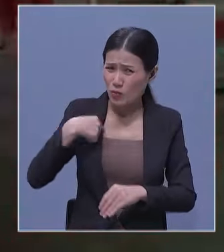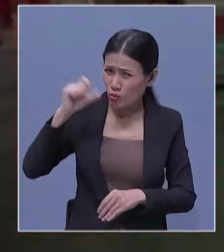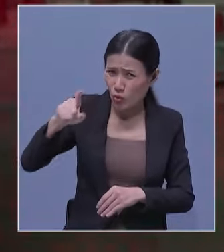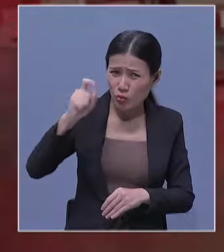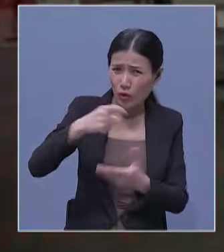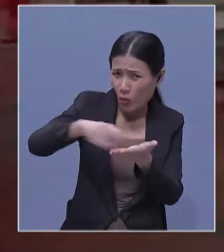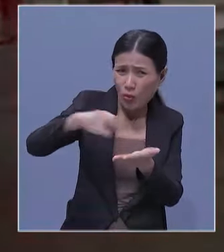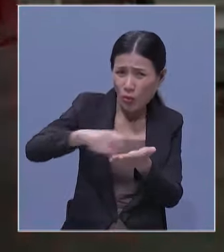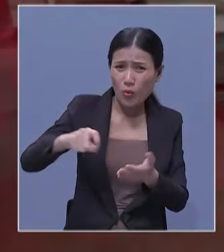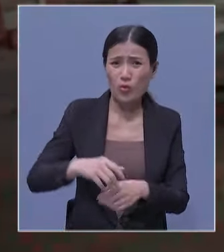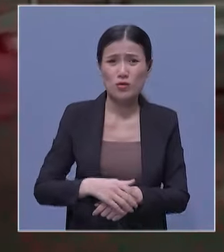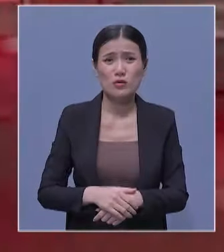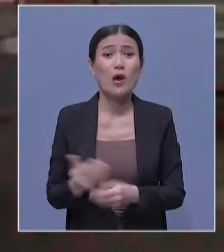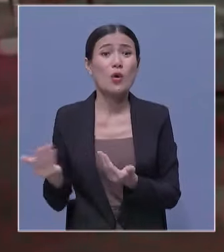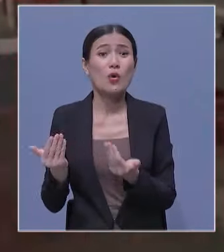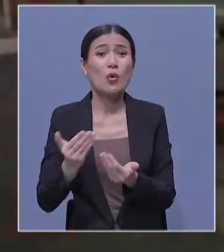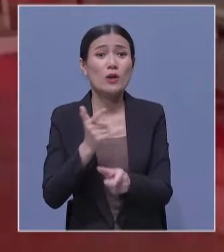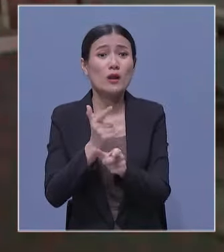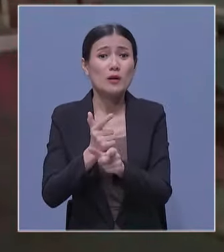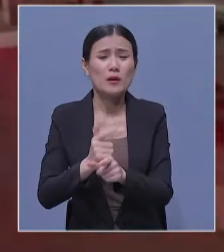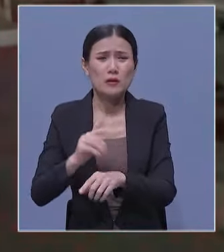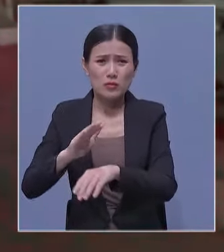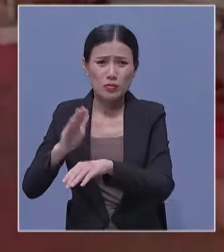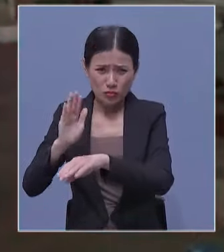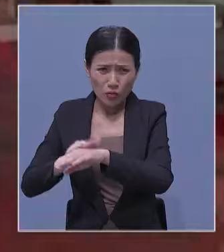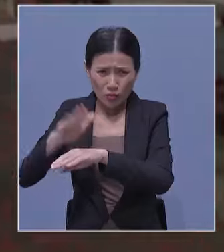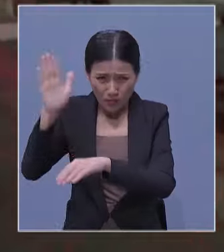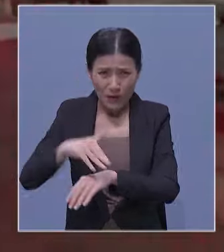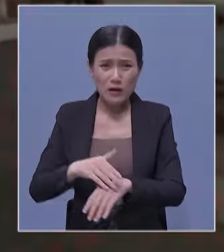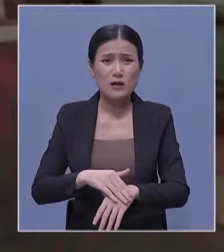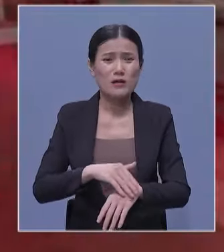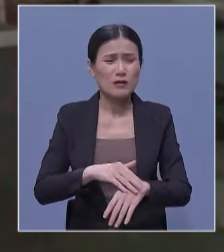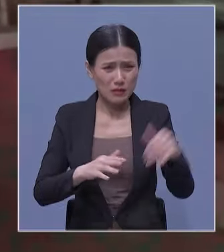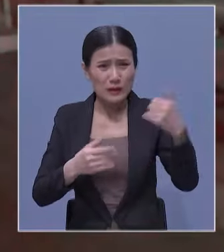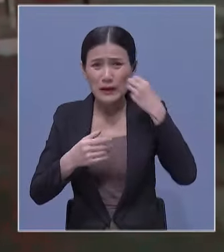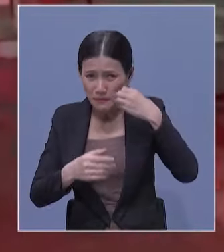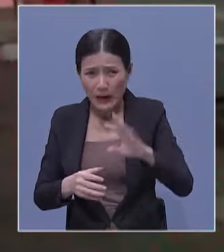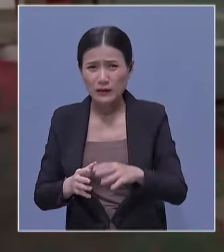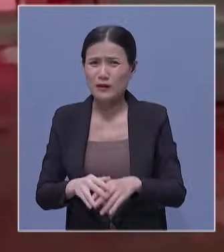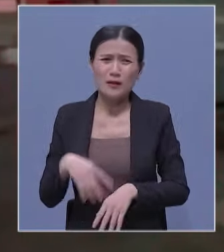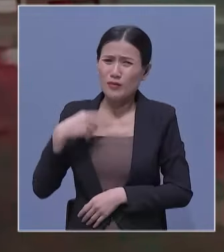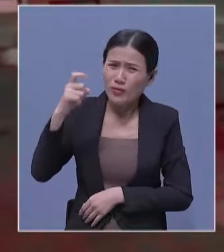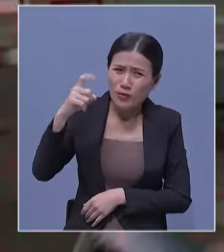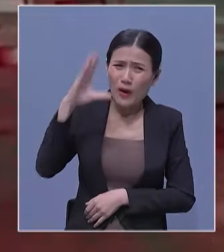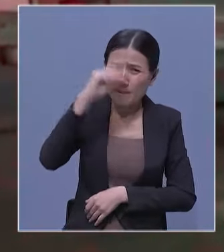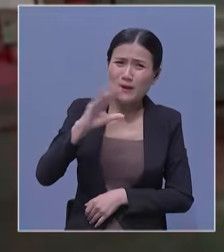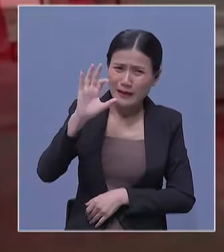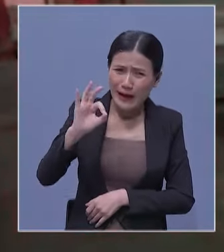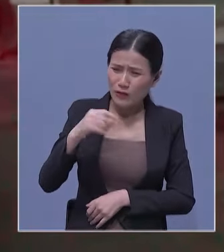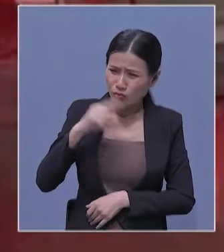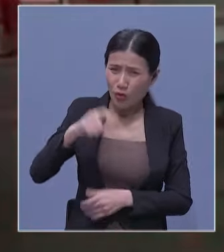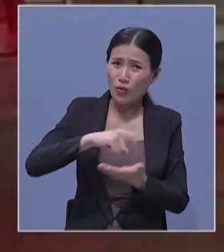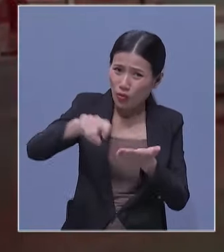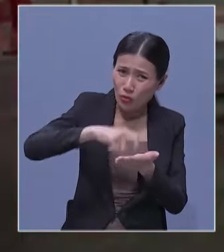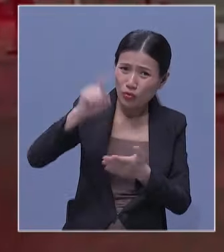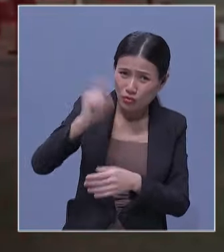เน้องเป็นลูกเลี้ยงเขาก็บอกว่าพ่อช่วยกลับมาบ้านก่อนแล้วมาคุยกันผมถ้าไม่เกิน 21:00นเนี่ยพ่อตายแน่ฟังพ่อก่อนฟังพ่อก่อนแล้ว